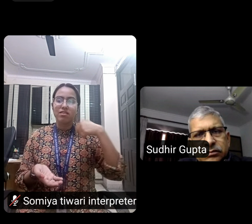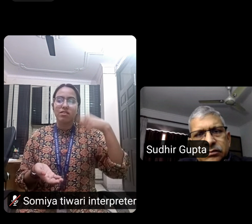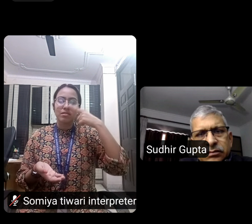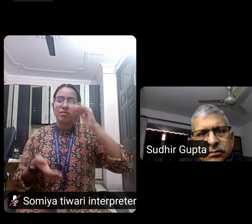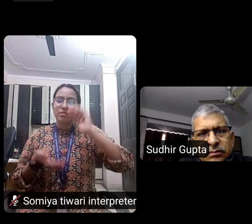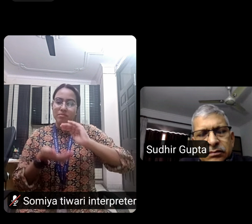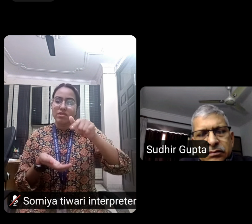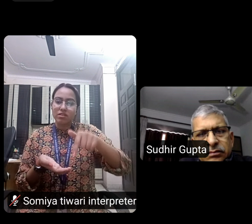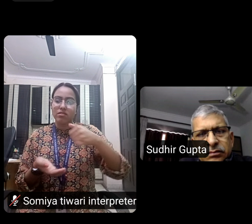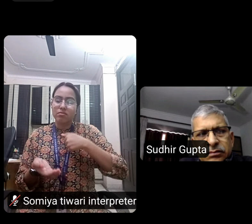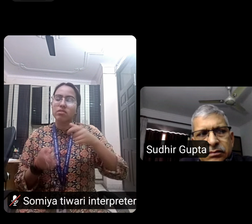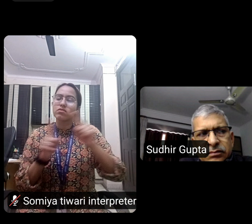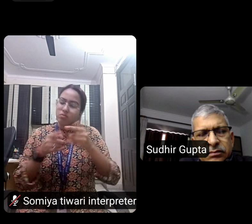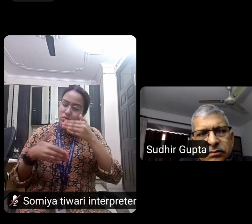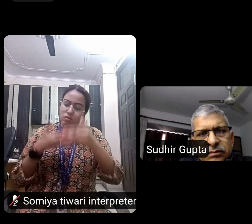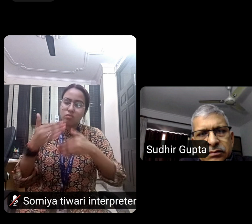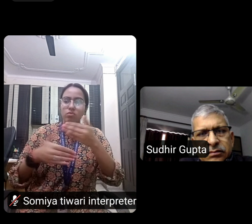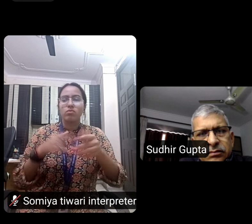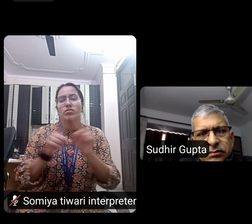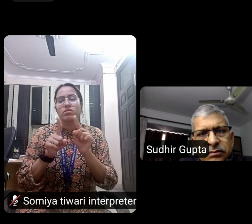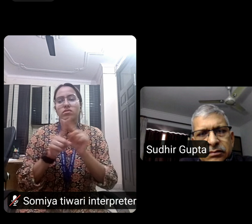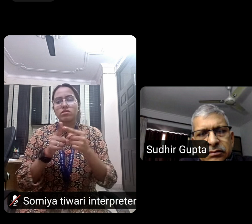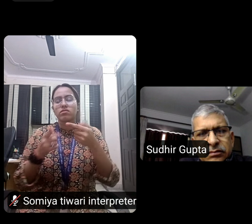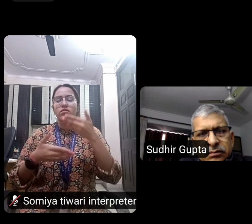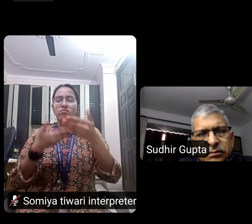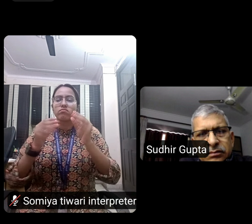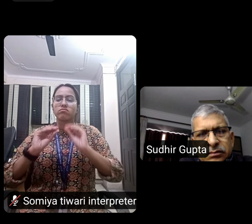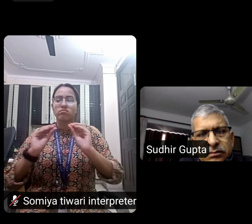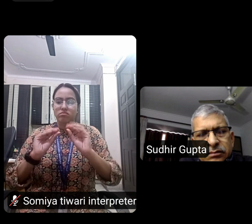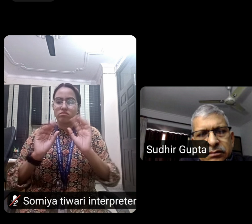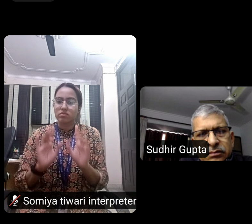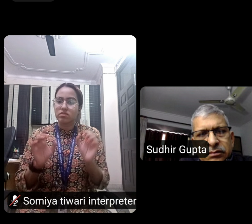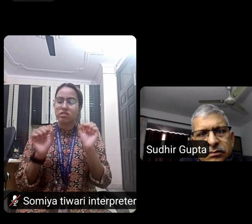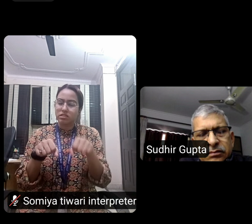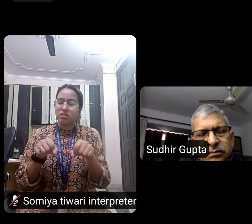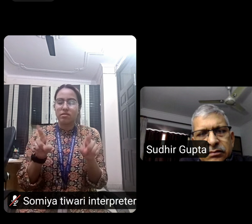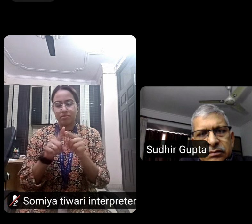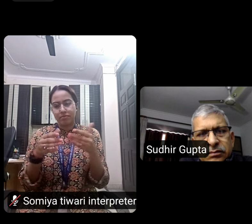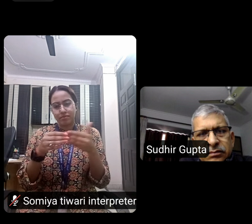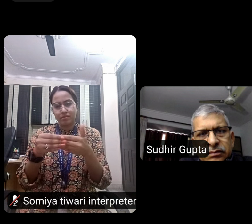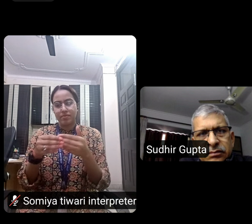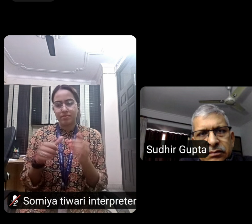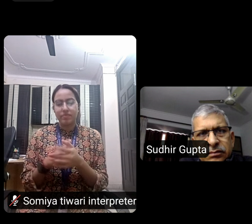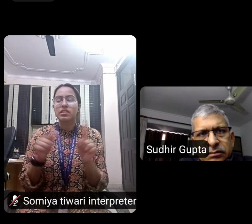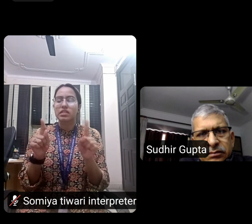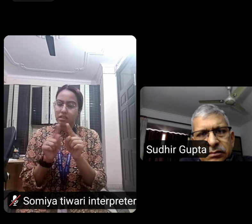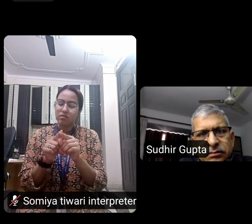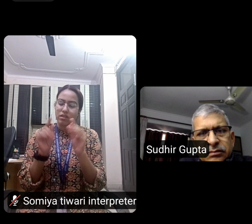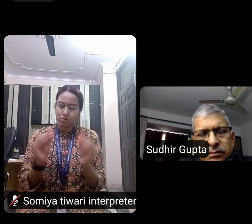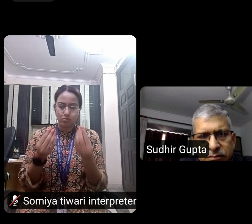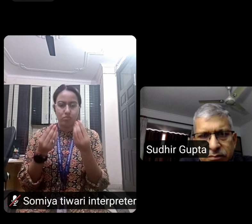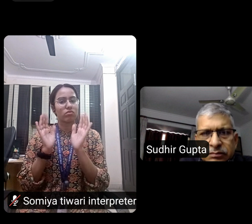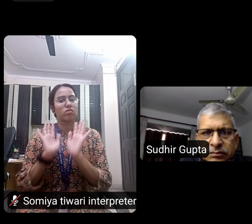लोग कंटिन्यूसली थेरेपिस्ट वगैरह दे रहे हैं हम लोग, जो एज पर दिस गाइडेंस इम्प्रूवमेंट इज देयर